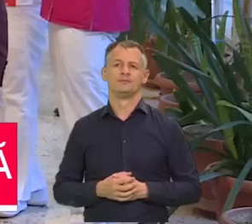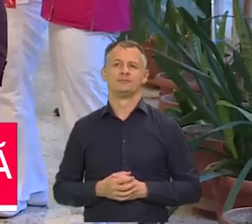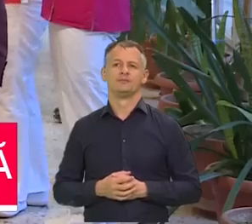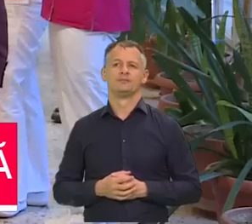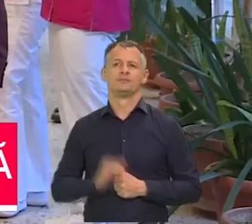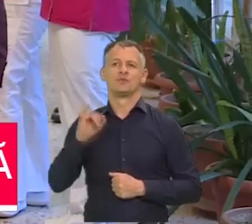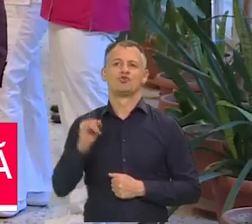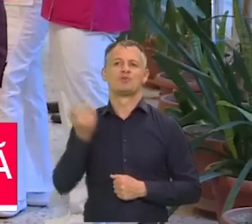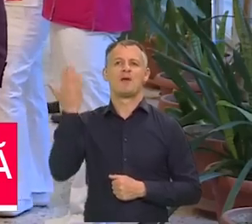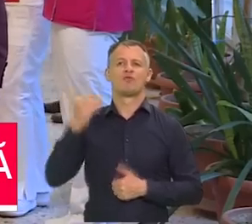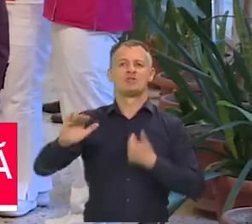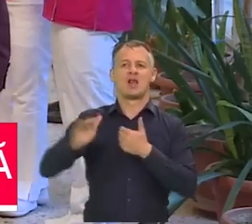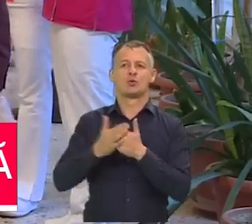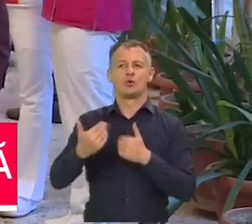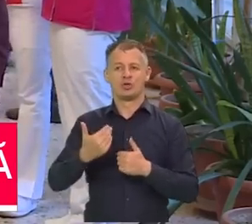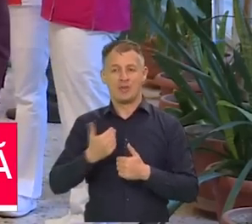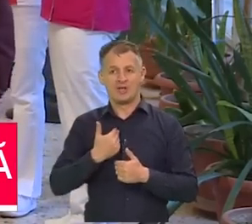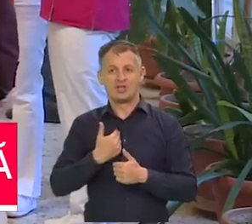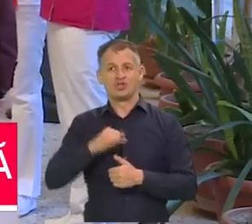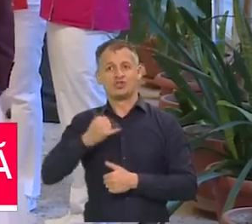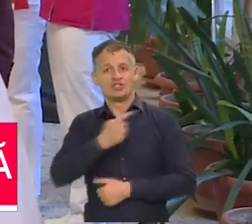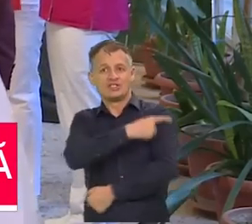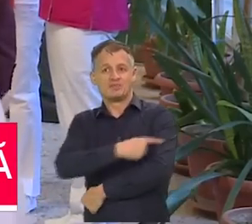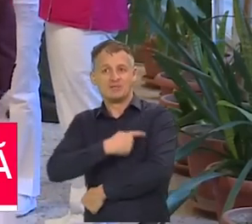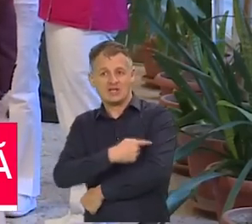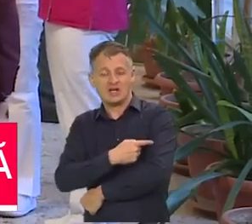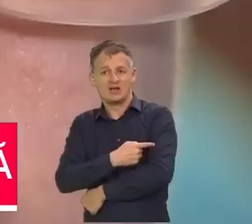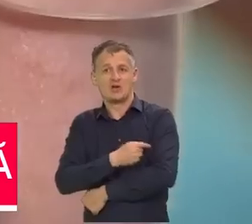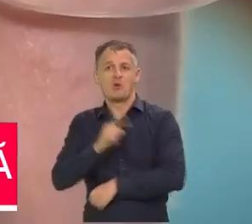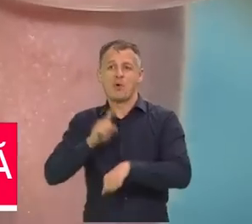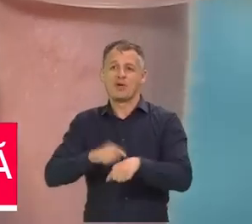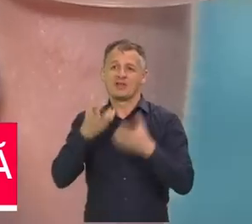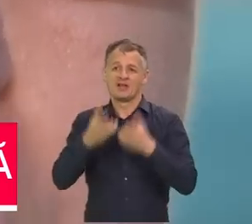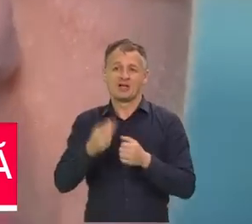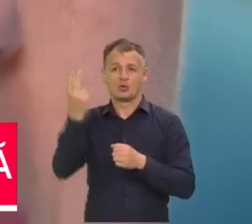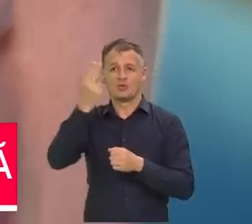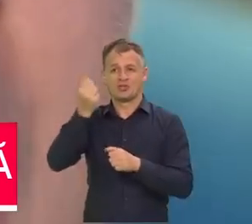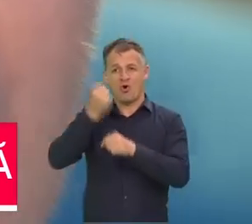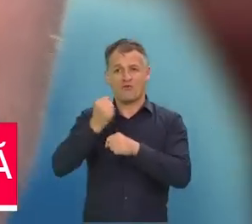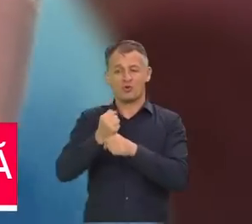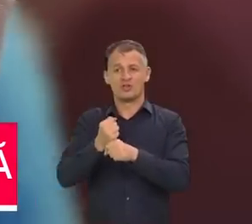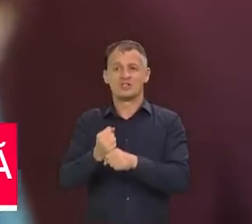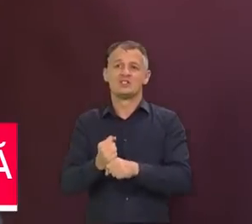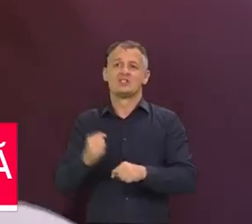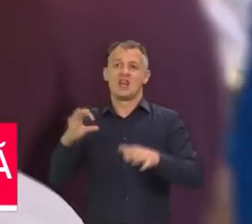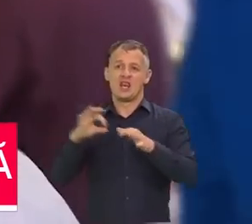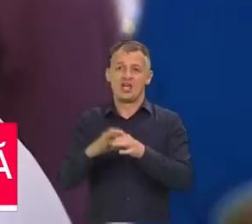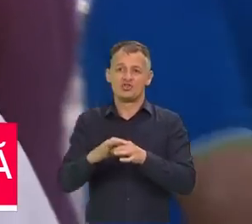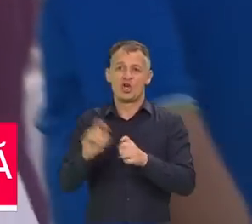Și mi-a fost alături și în spital, în momentele grele. Dumnezeu a făcut să se lege lucrurile